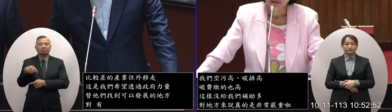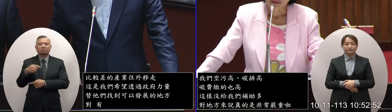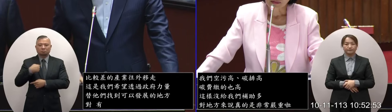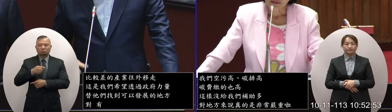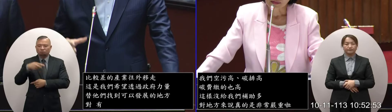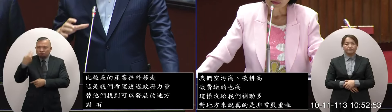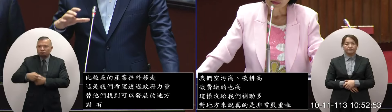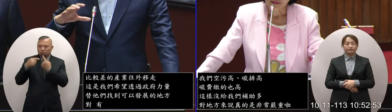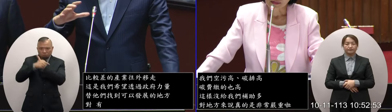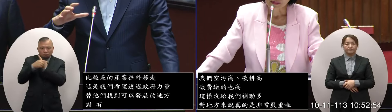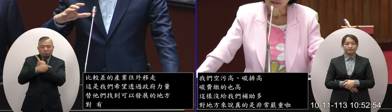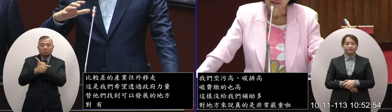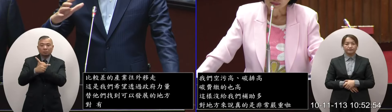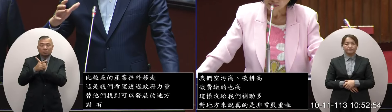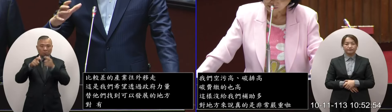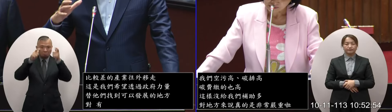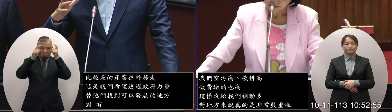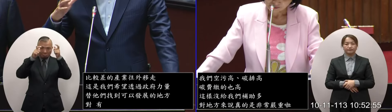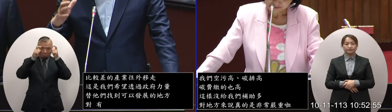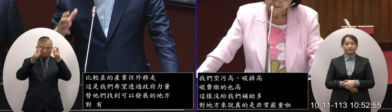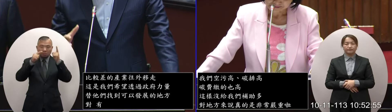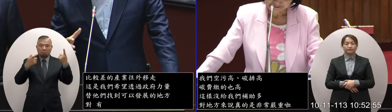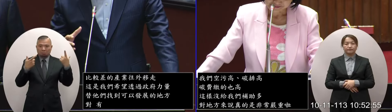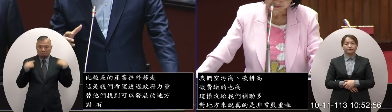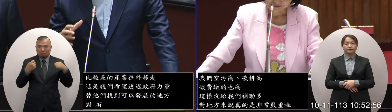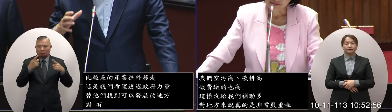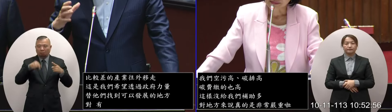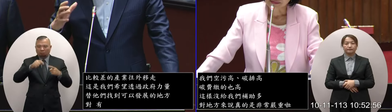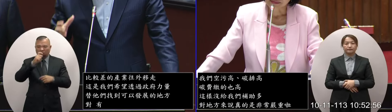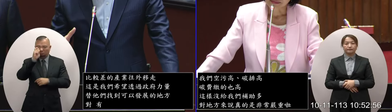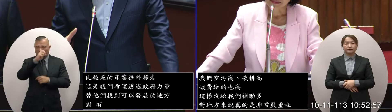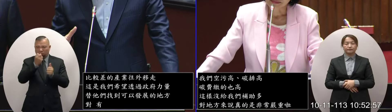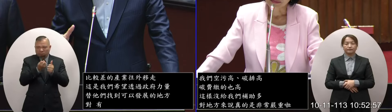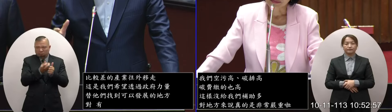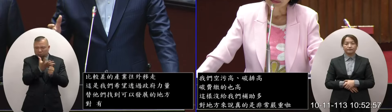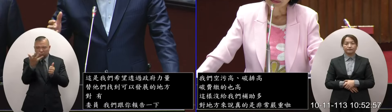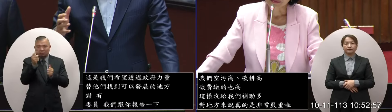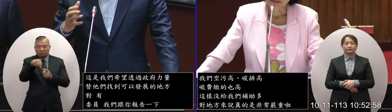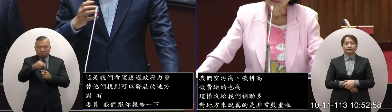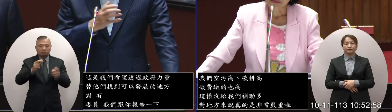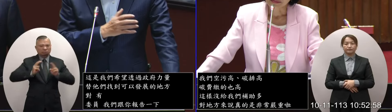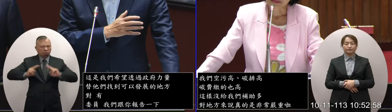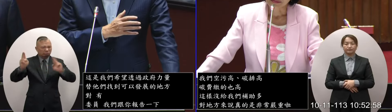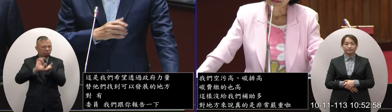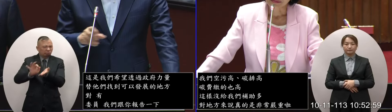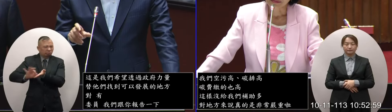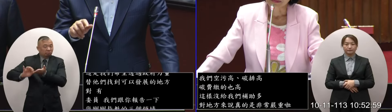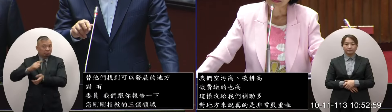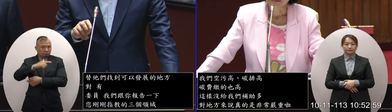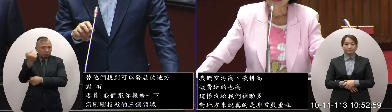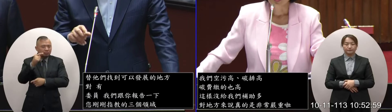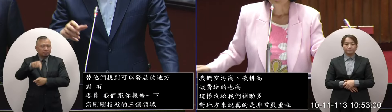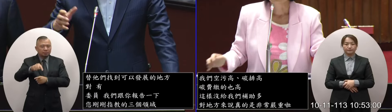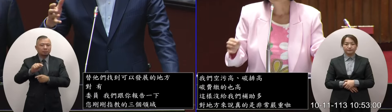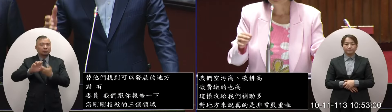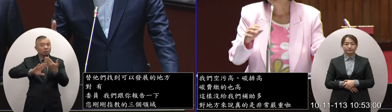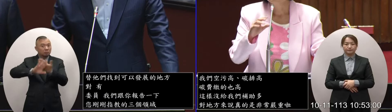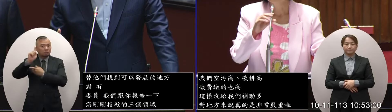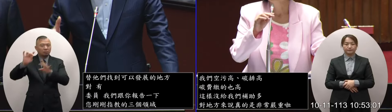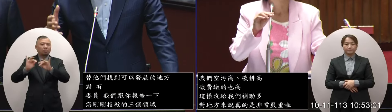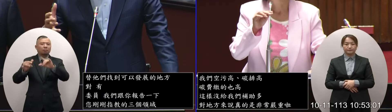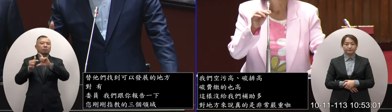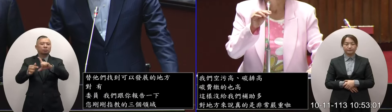理。我们会把高雄它原来产生碳高的地方、电高的地方，把它移到其他的地区，